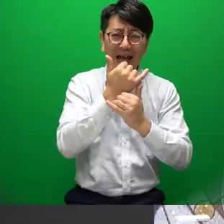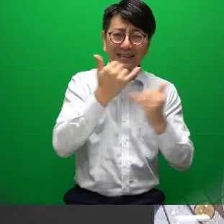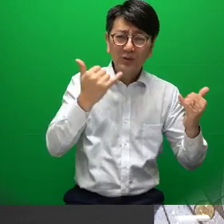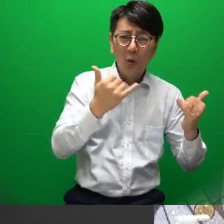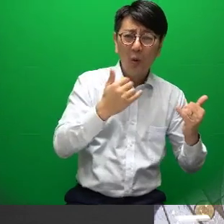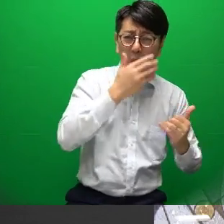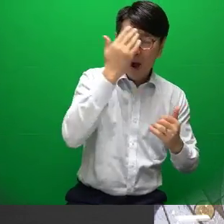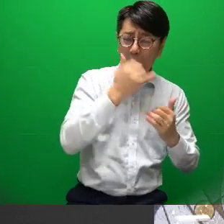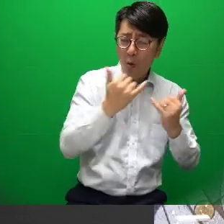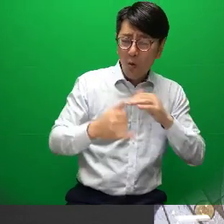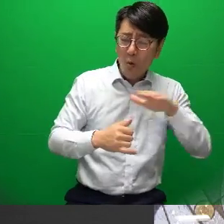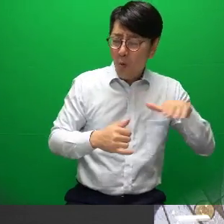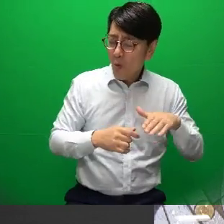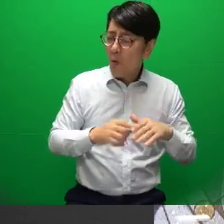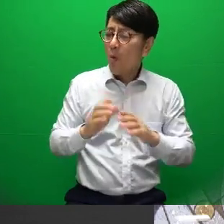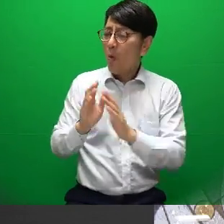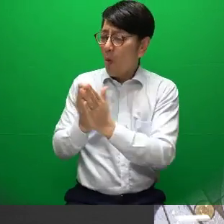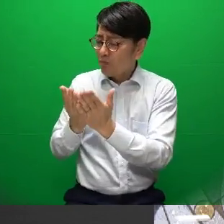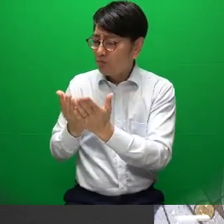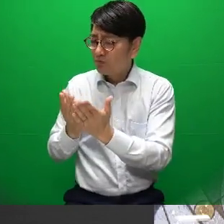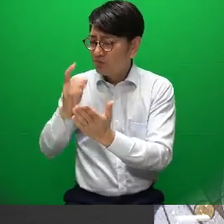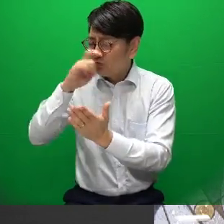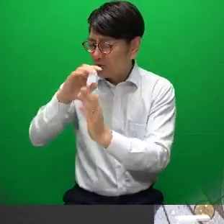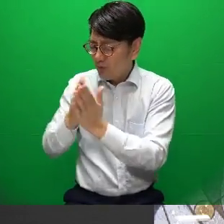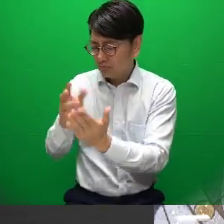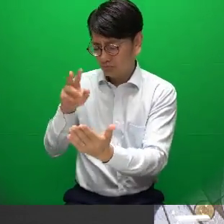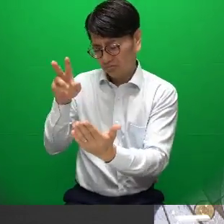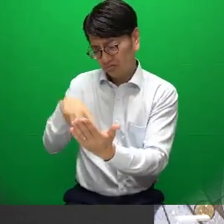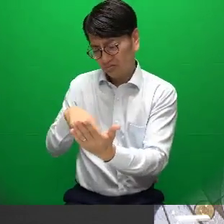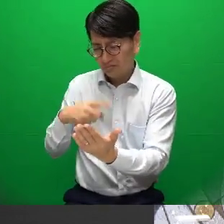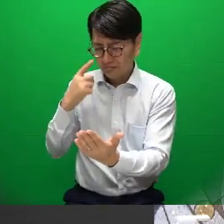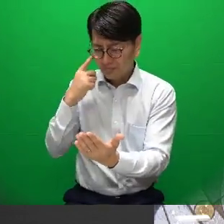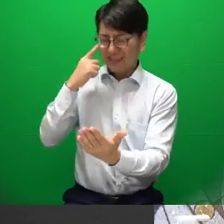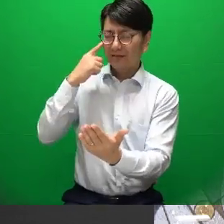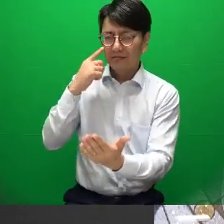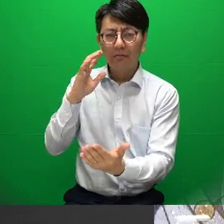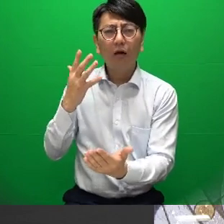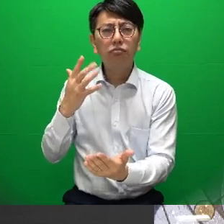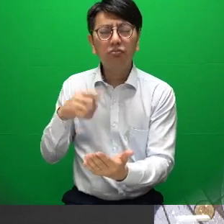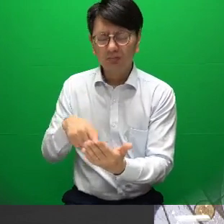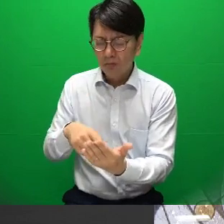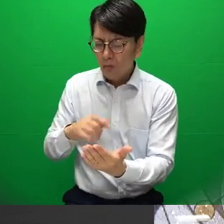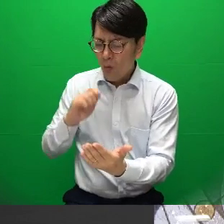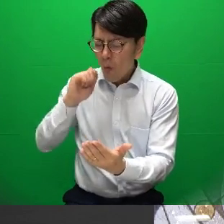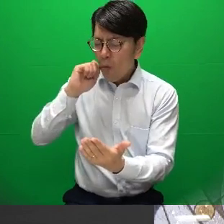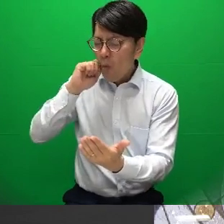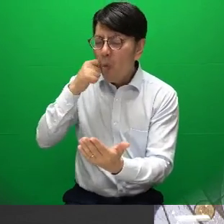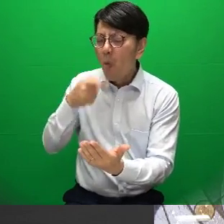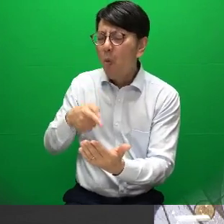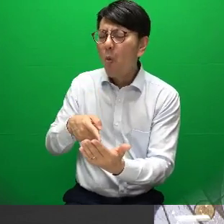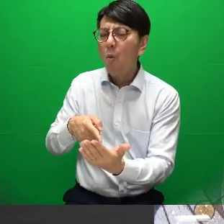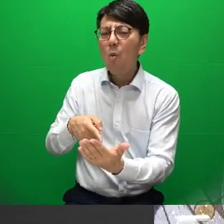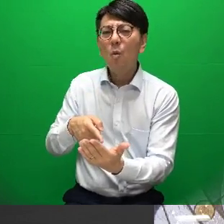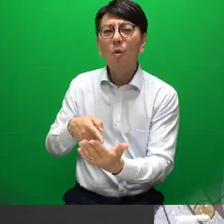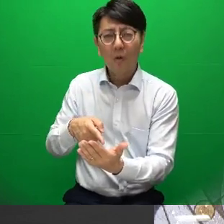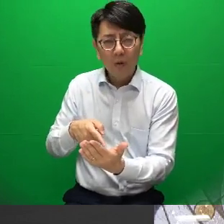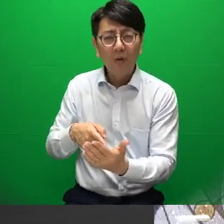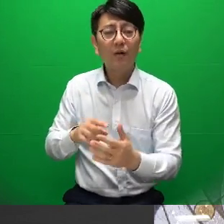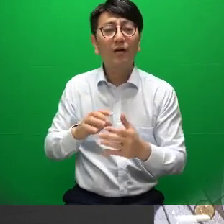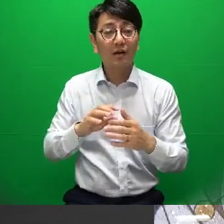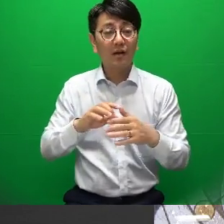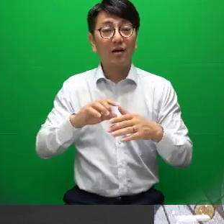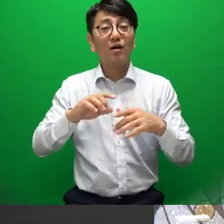聖書を読んでもなかなかピンときませんそこで文語訳聖書っていうのは普通は